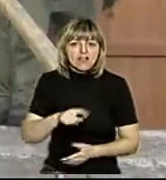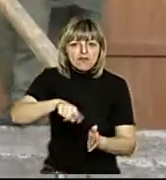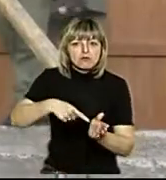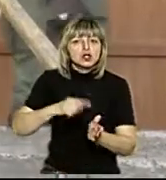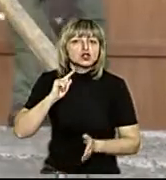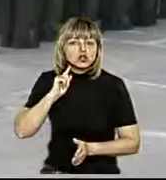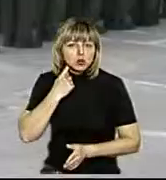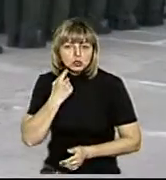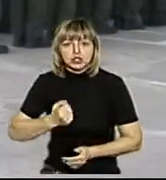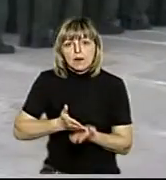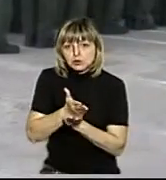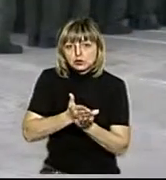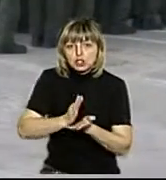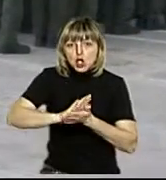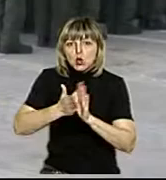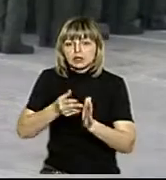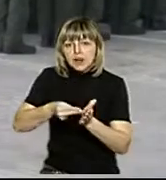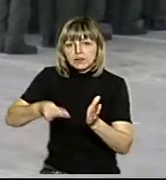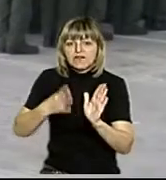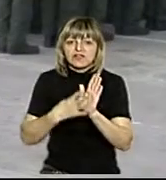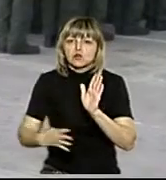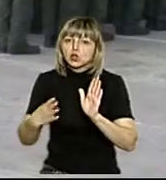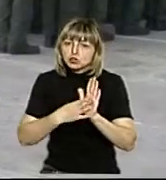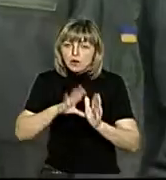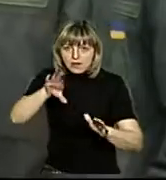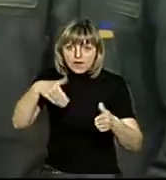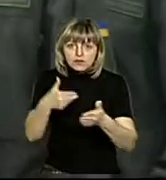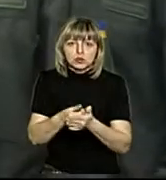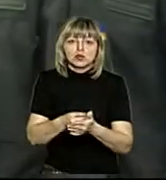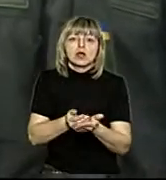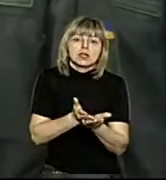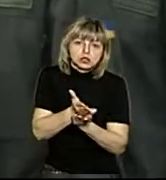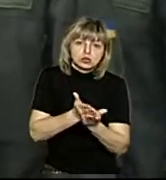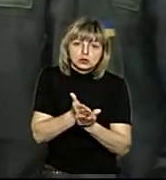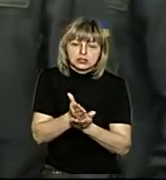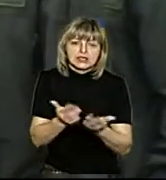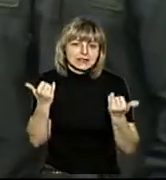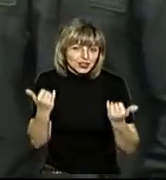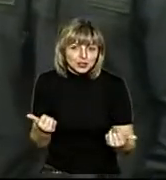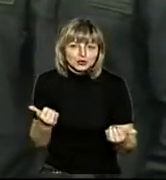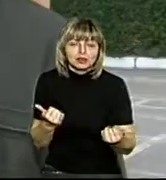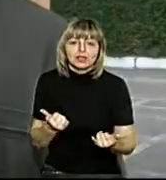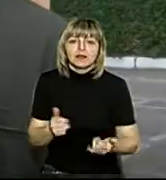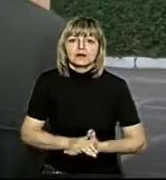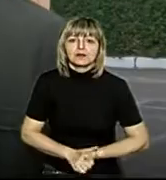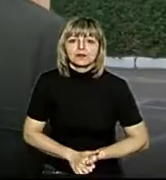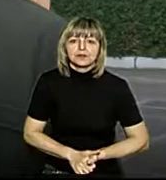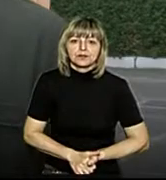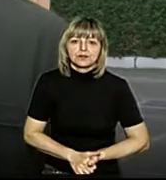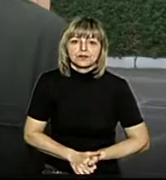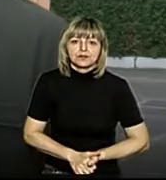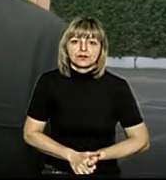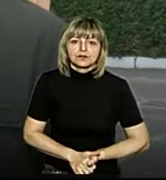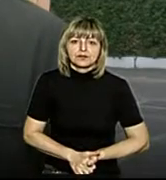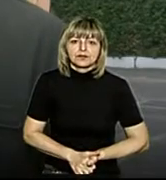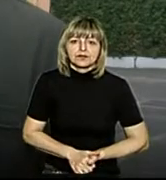Луцьк строковиком. Контракт підписав у 99-му. Відтоді несе службу й донині. Фах ми здобували також під час